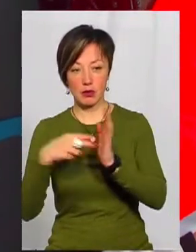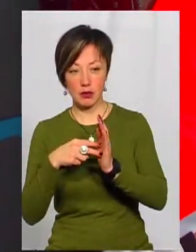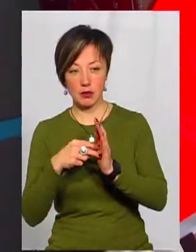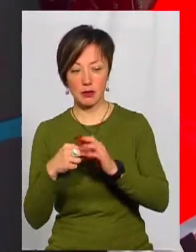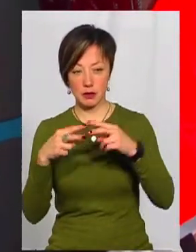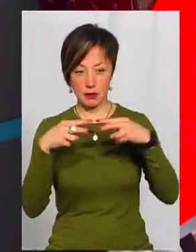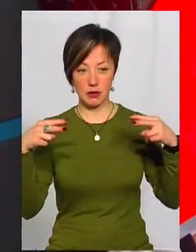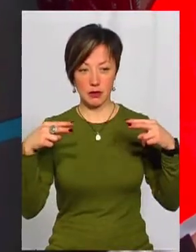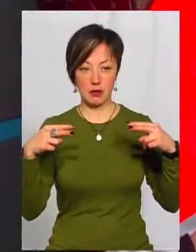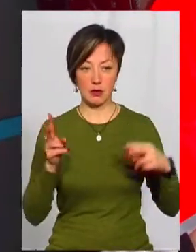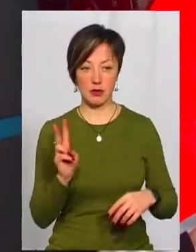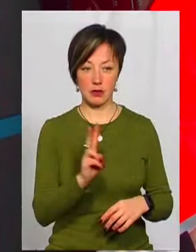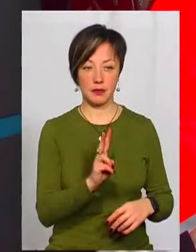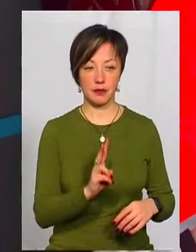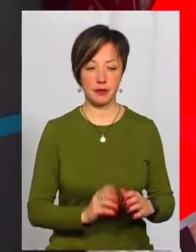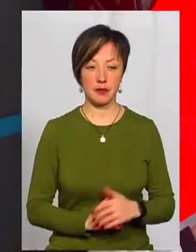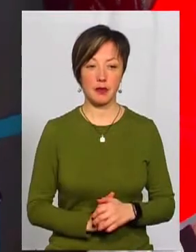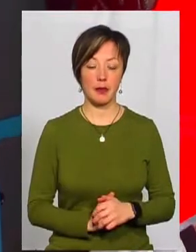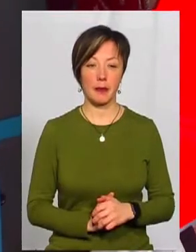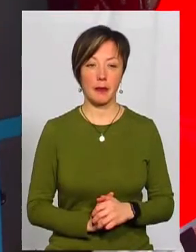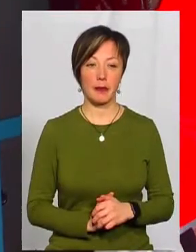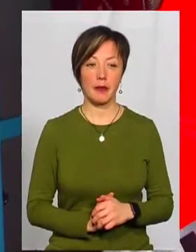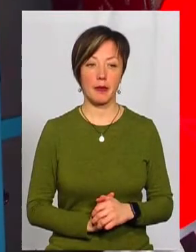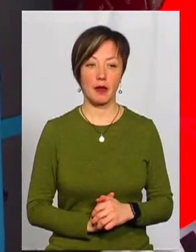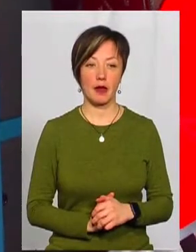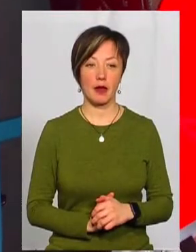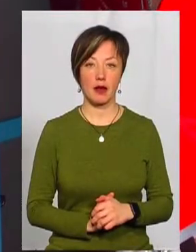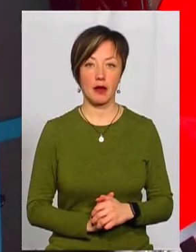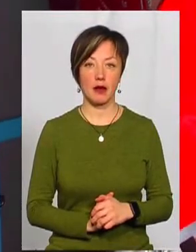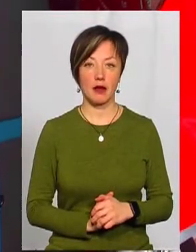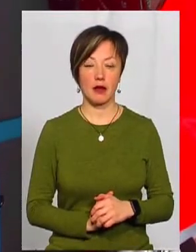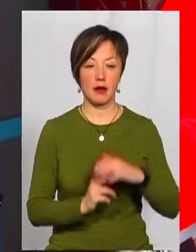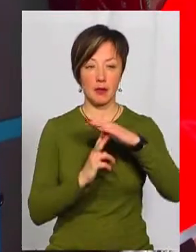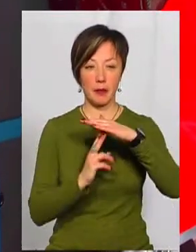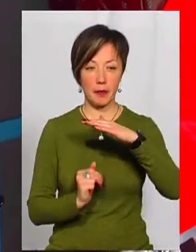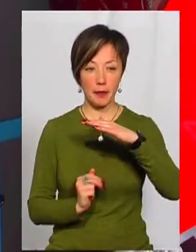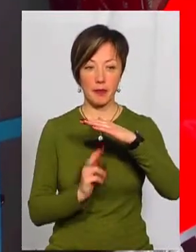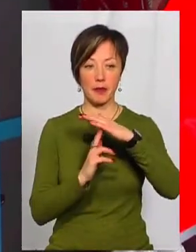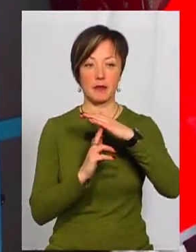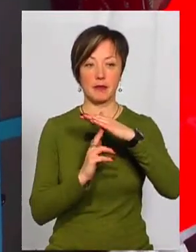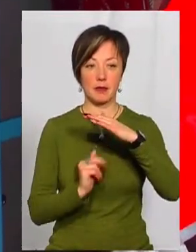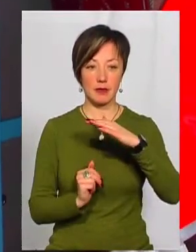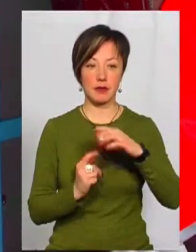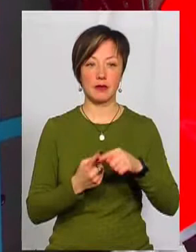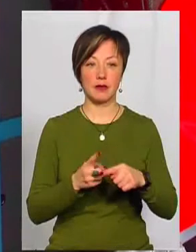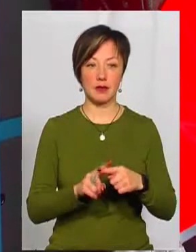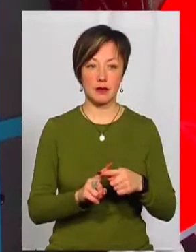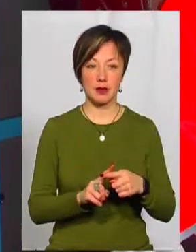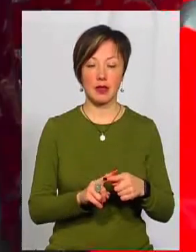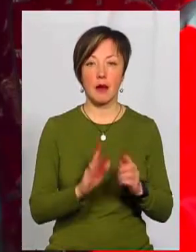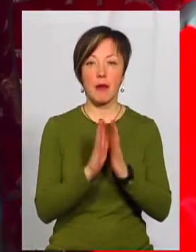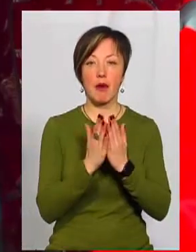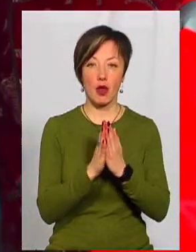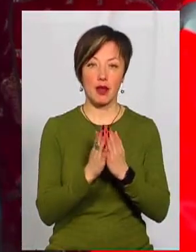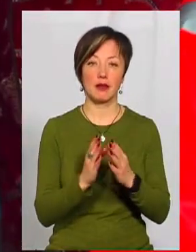знімаю тут за зерно. Зняв вже і на бібліотеці вже ставлю